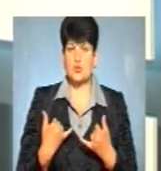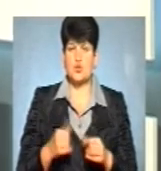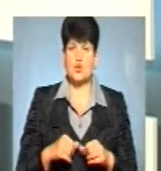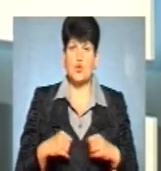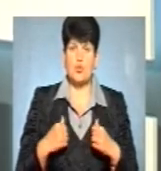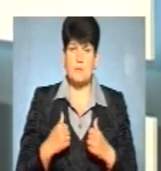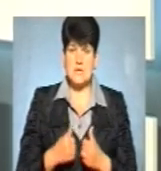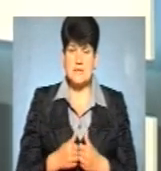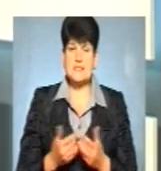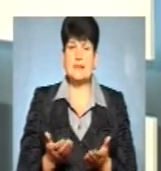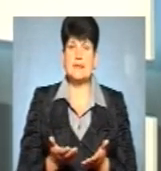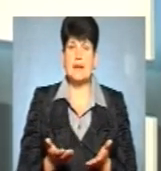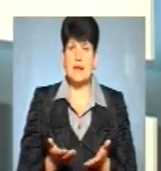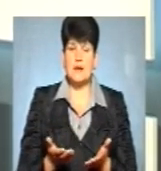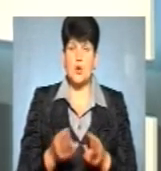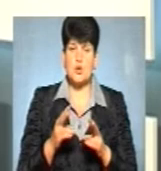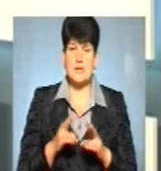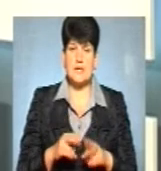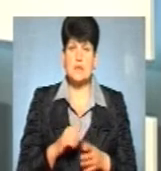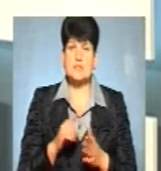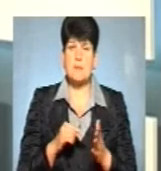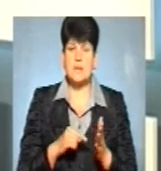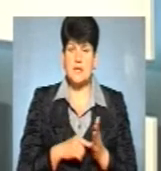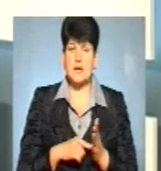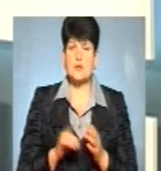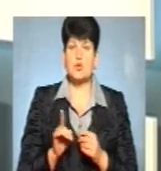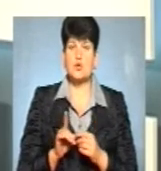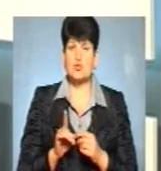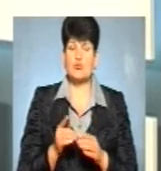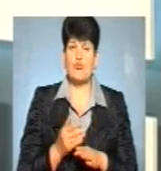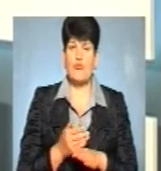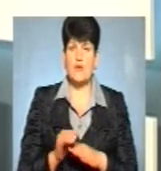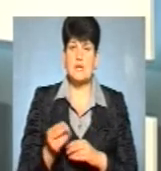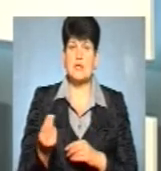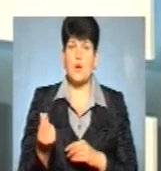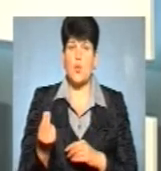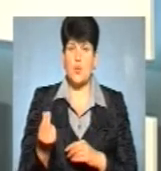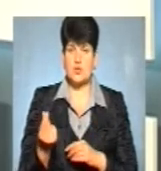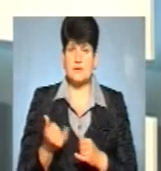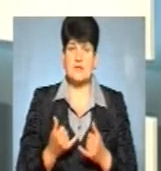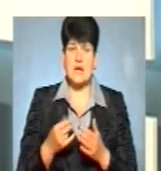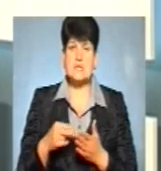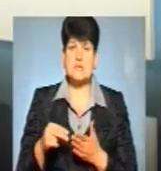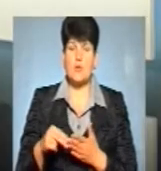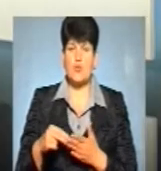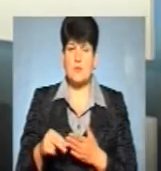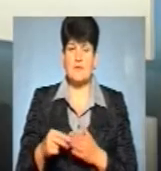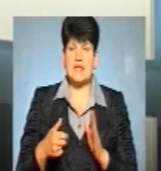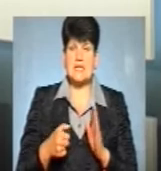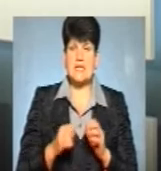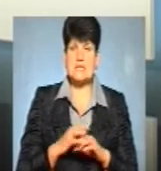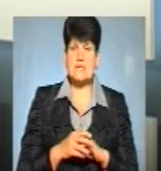комісії, де розглядалося питання щодо виділення коштів для закупівлі